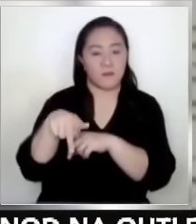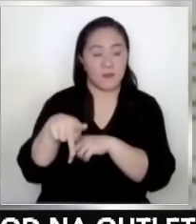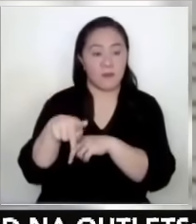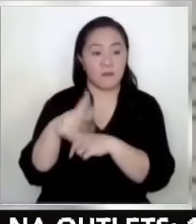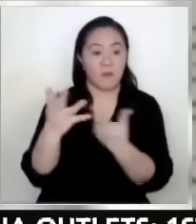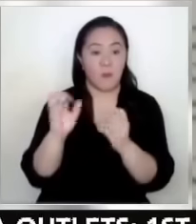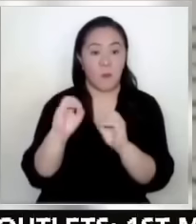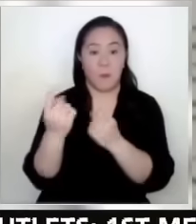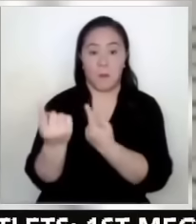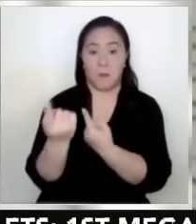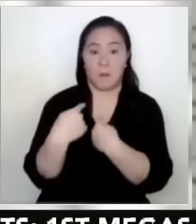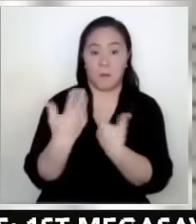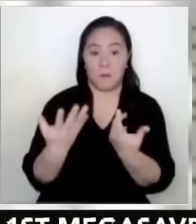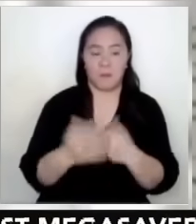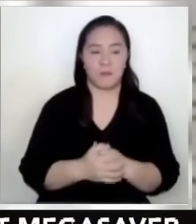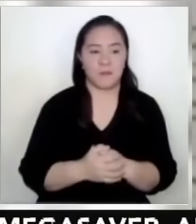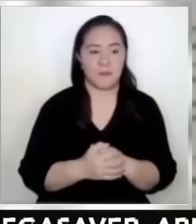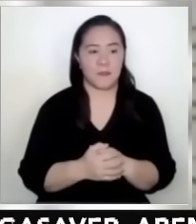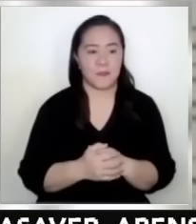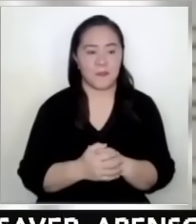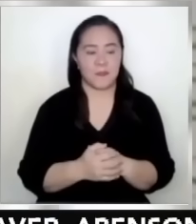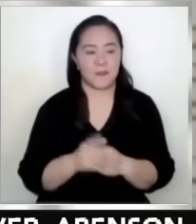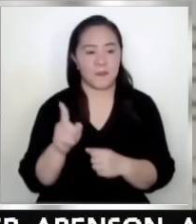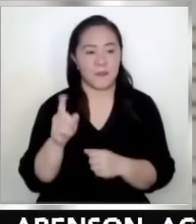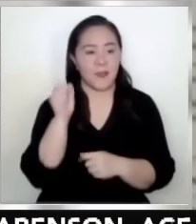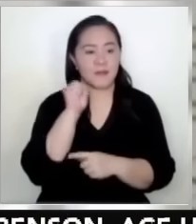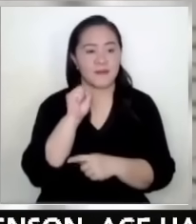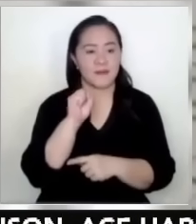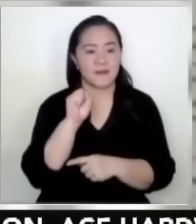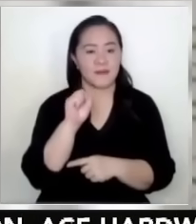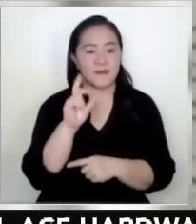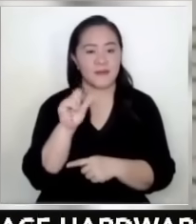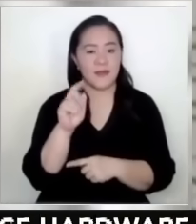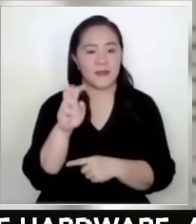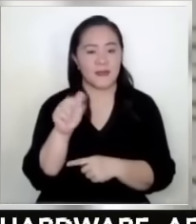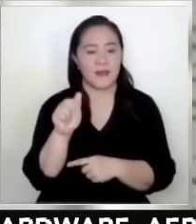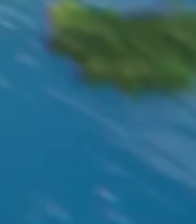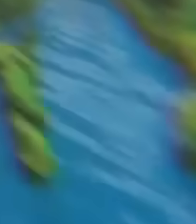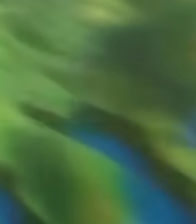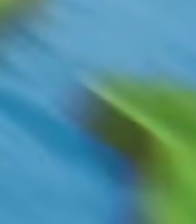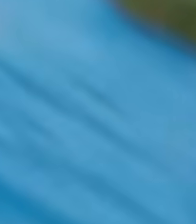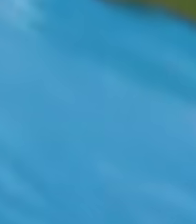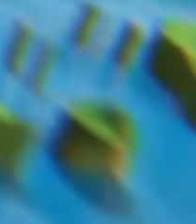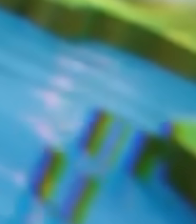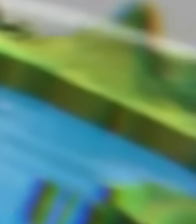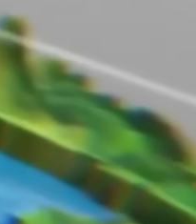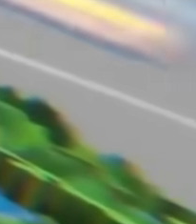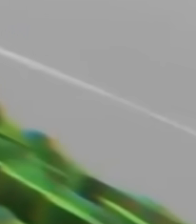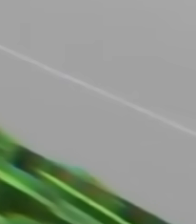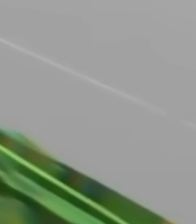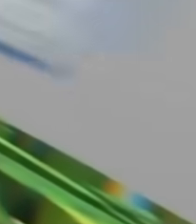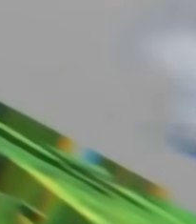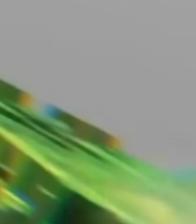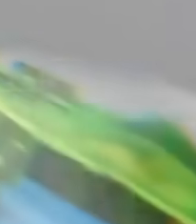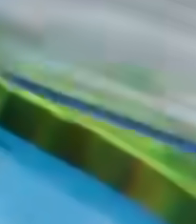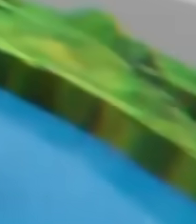GMA Integrated News, Sandra Aguinaldo, nakatutok 24 oras.